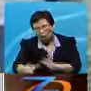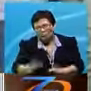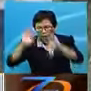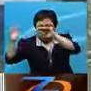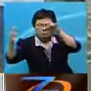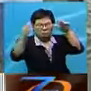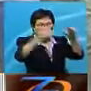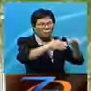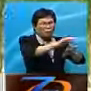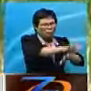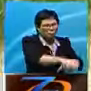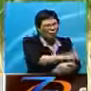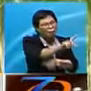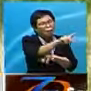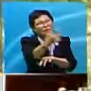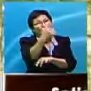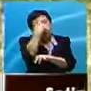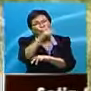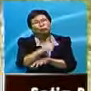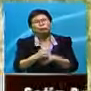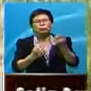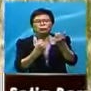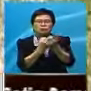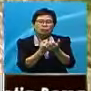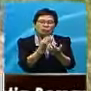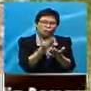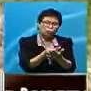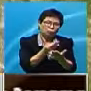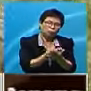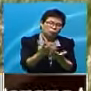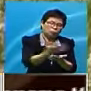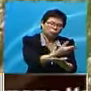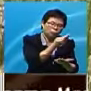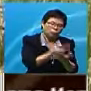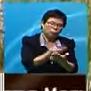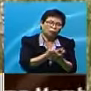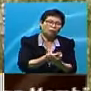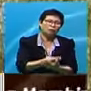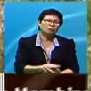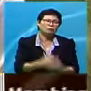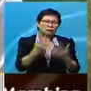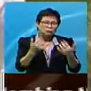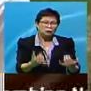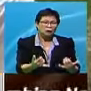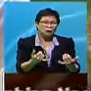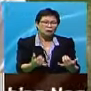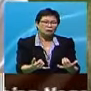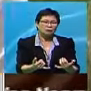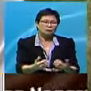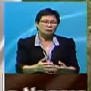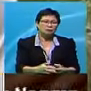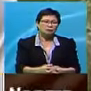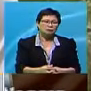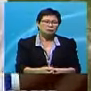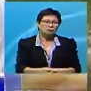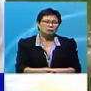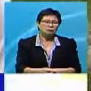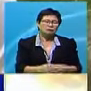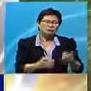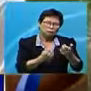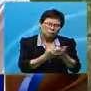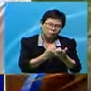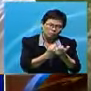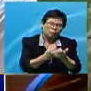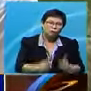kepada sektor pertanian lain bagi menampung pendapatan mereka. Setakat ini untuk menampung